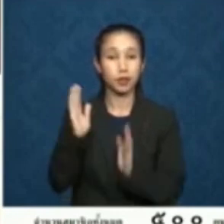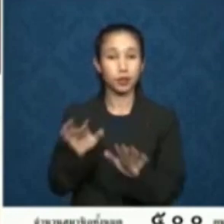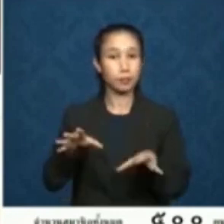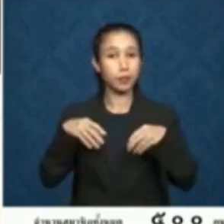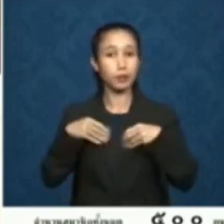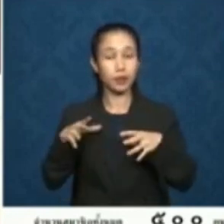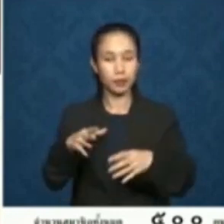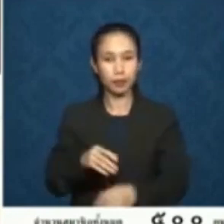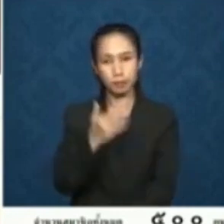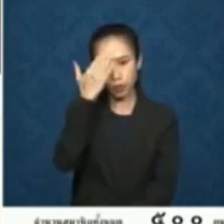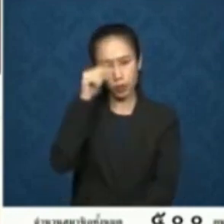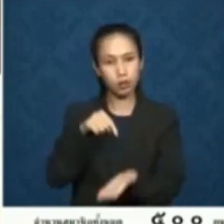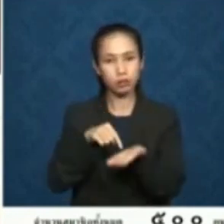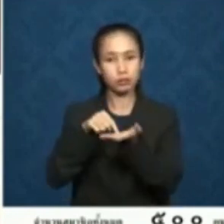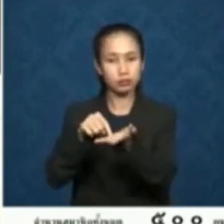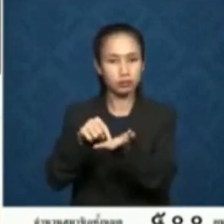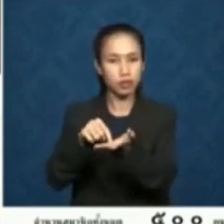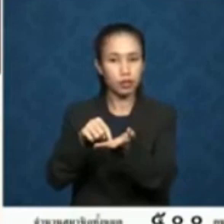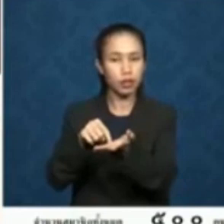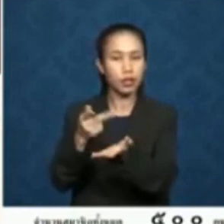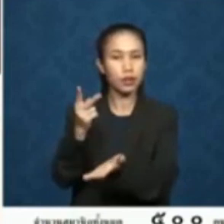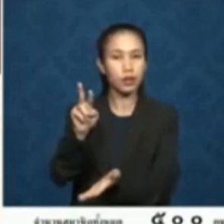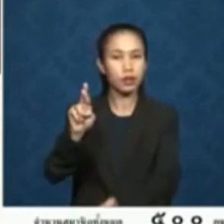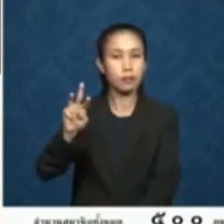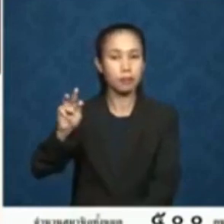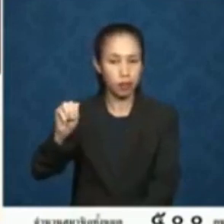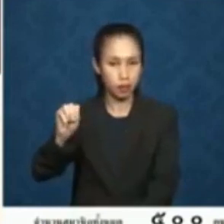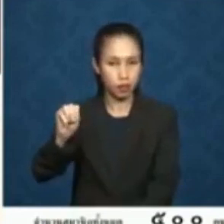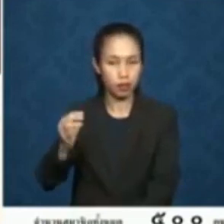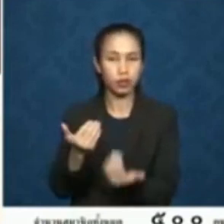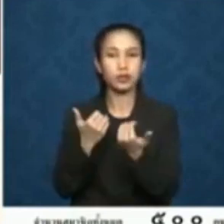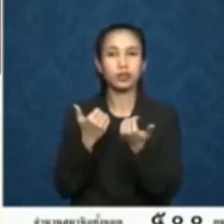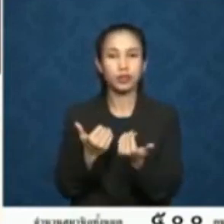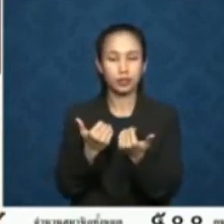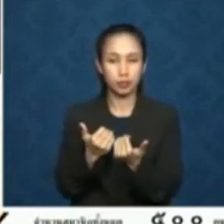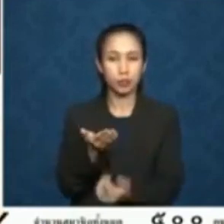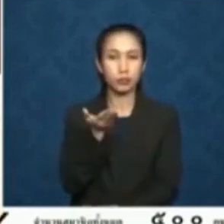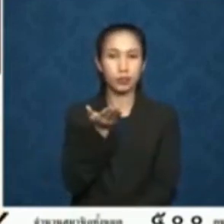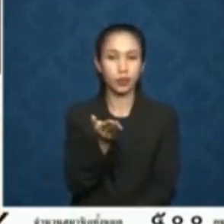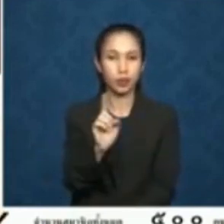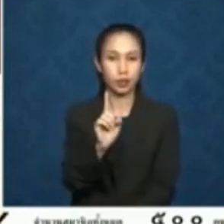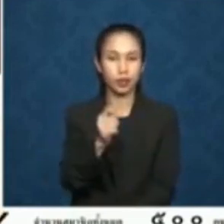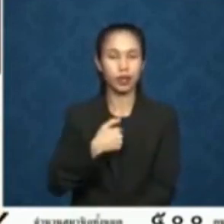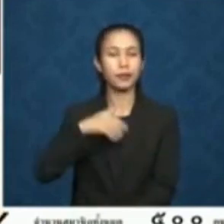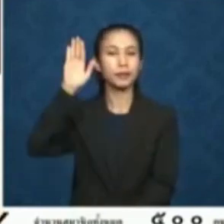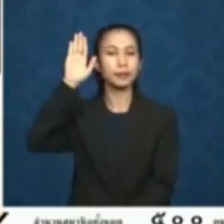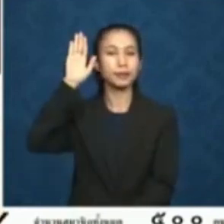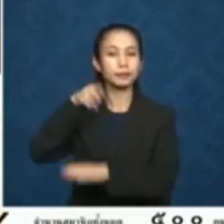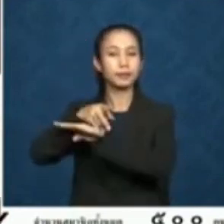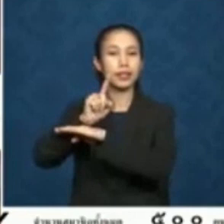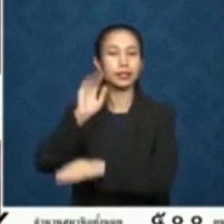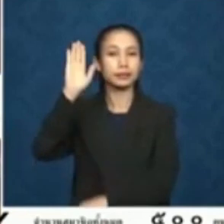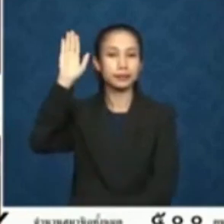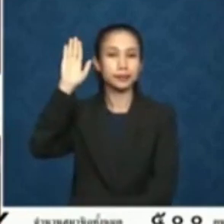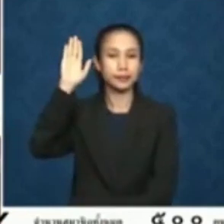ครับมีผู้ค้านนะครับไม่ให้ส่งไปที่ครม.นะครับงั้นต่อไปนี้นะครับผ